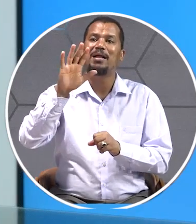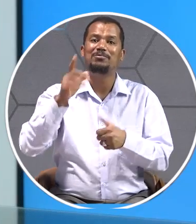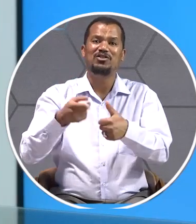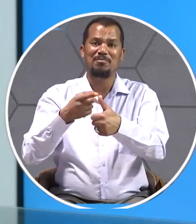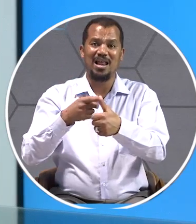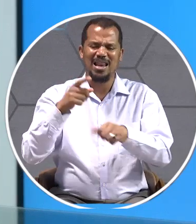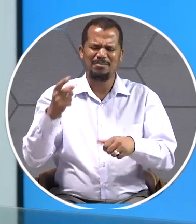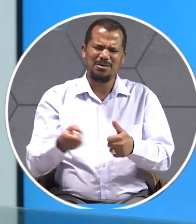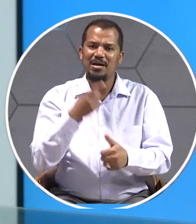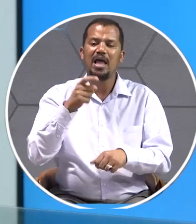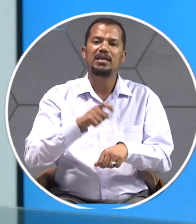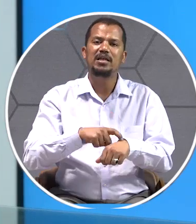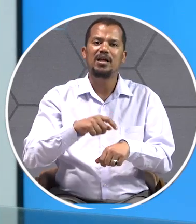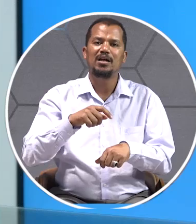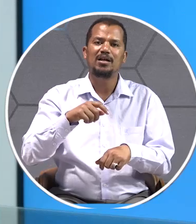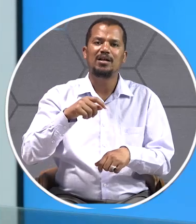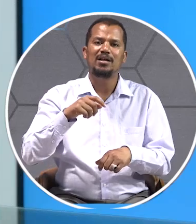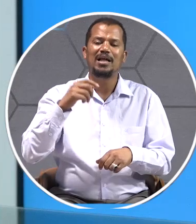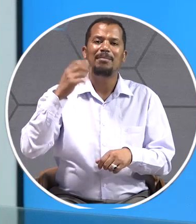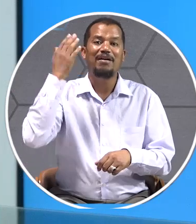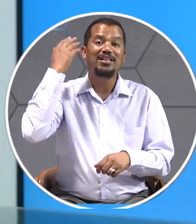ለመጀመሪያ ጊዜ ደርግ ይመድብ ነበር